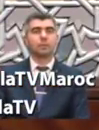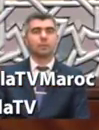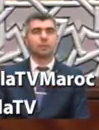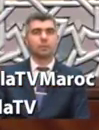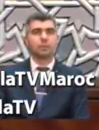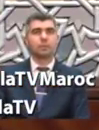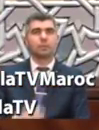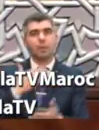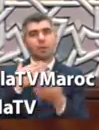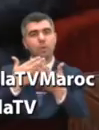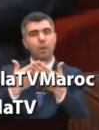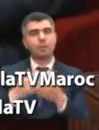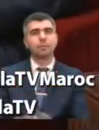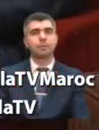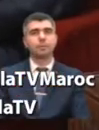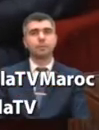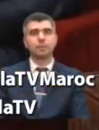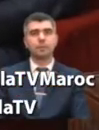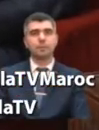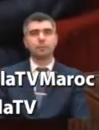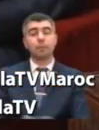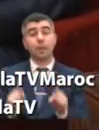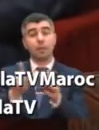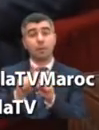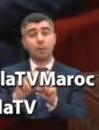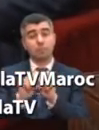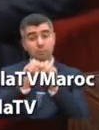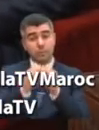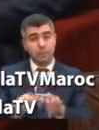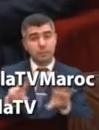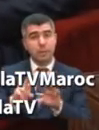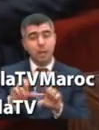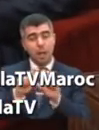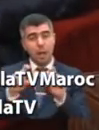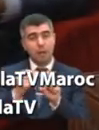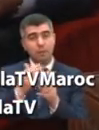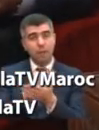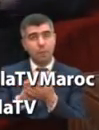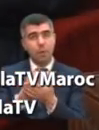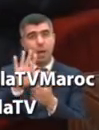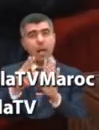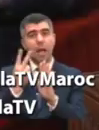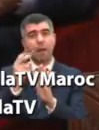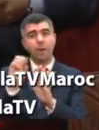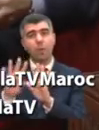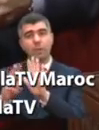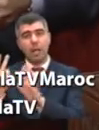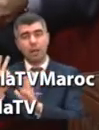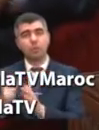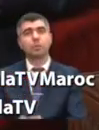شكرا السيد النائب. نظام المساعدة الطبية راميد تعمم في 2012 وساهم في توسيع نسبة الساكنة المستفيدة من التغطية